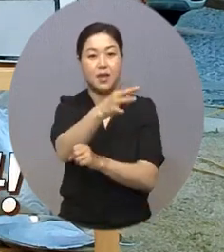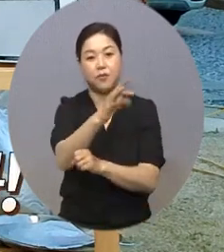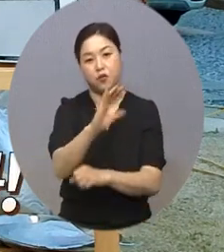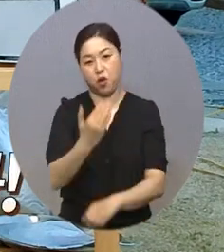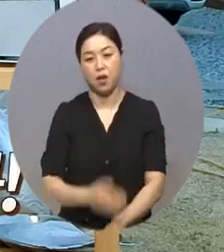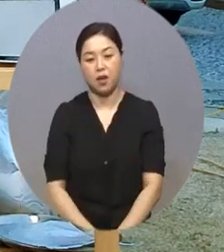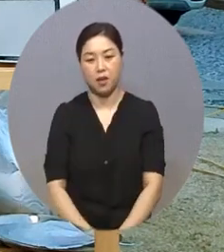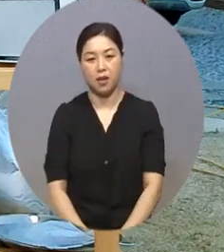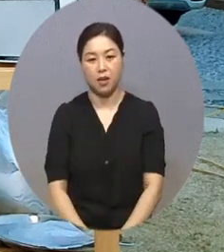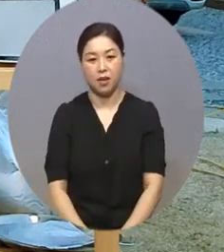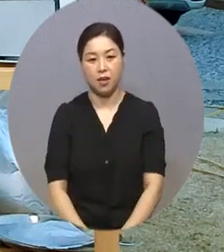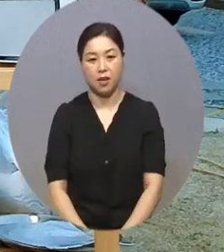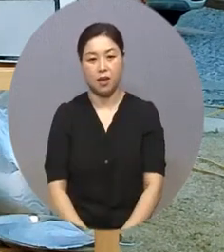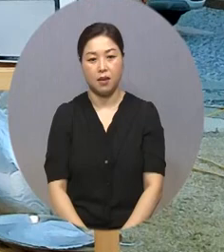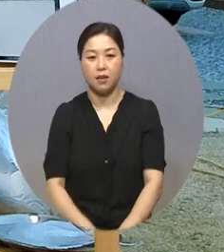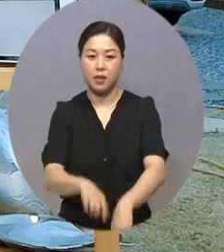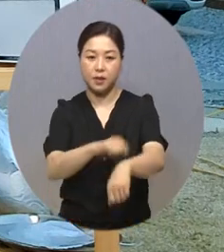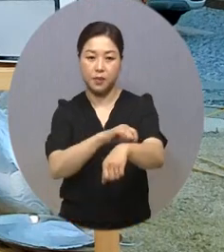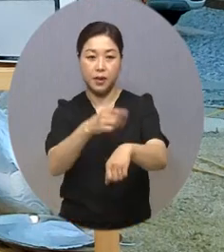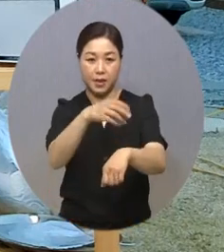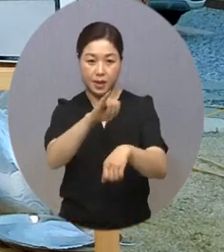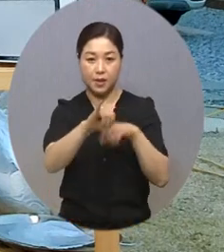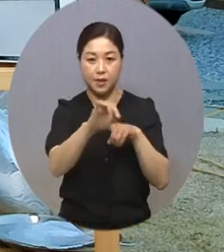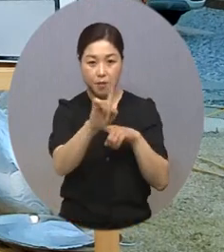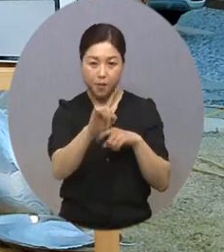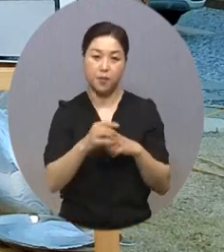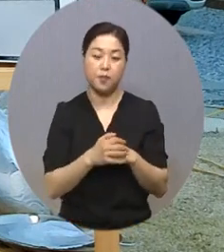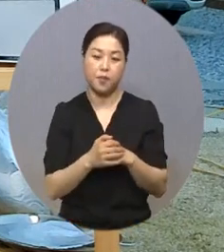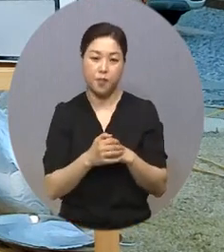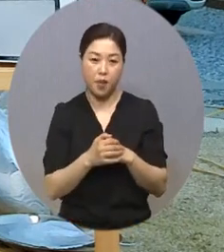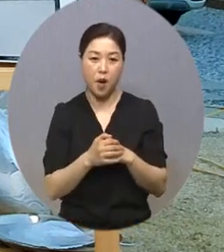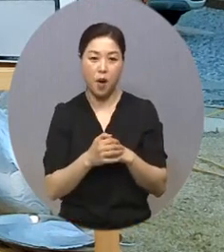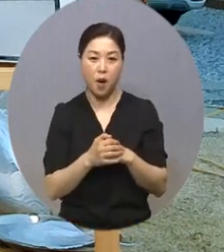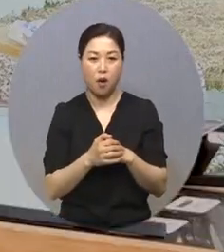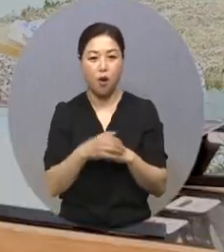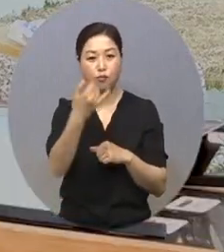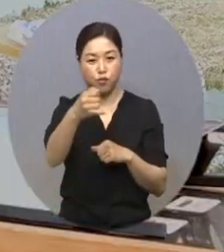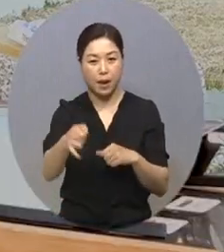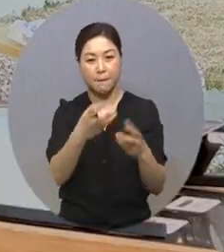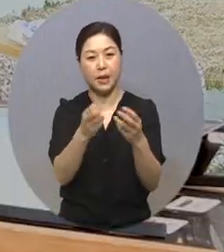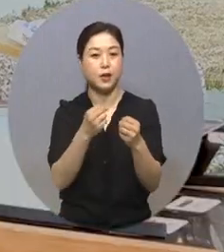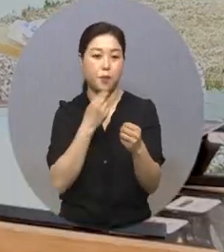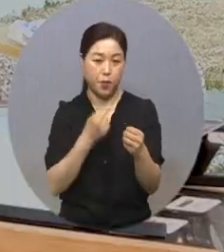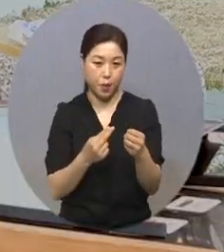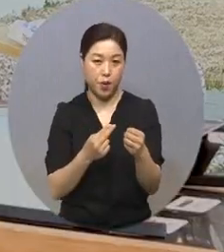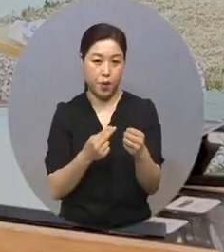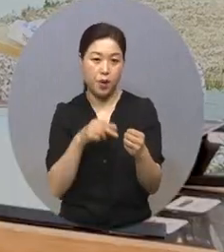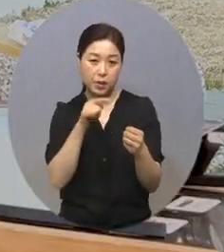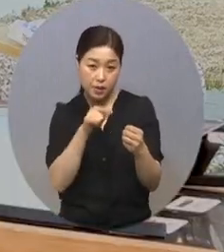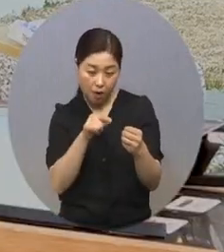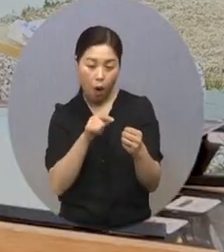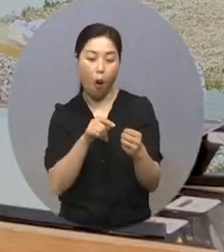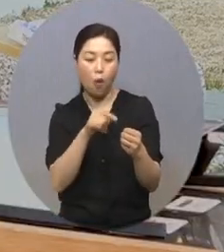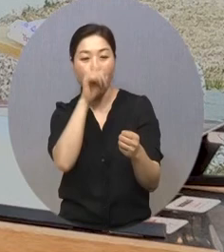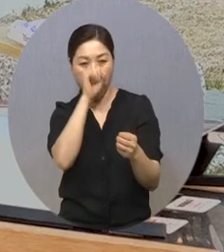아 음 스페셜 깨져도 1 봄에는 결정 기부 계시고 정해져 있고 여기 빨리 티가 관리된 거기에다 스페셜 어떡하든 야노